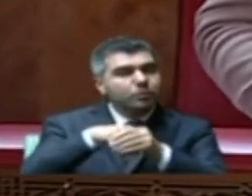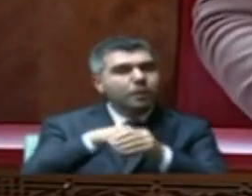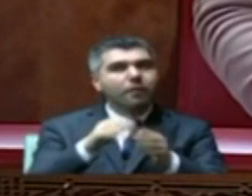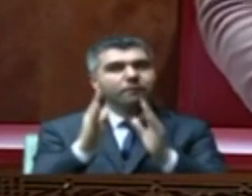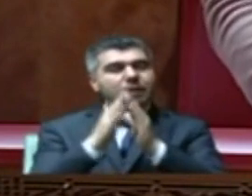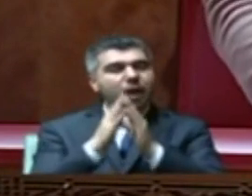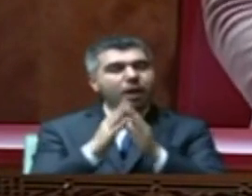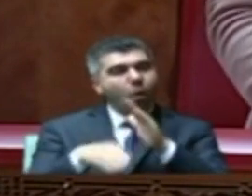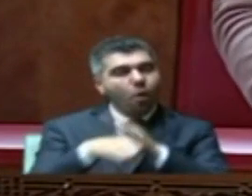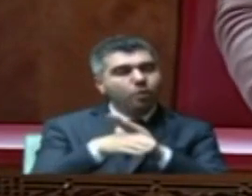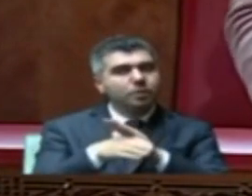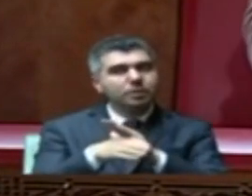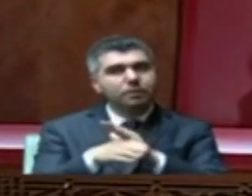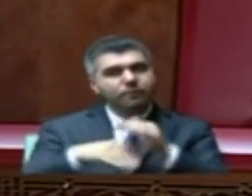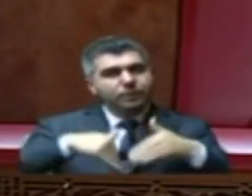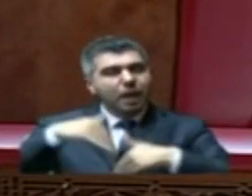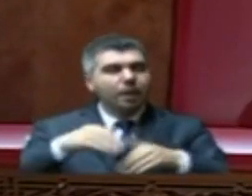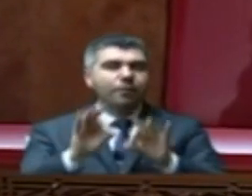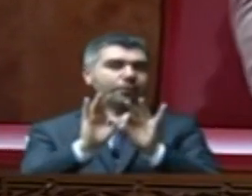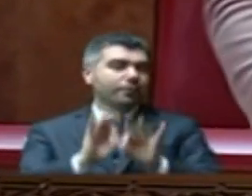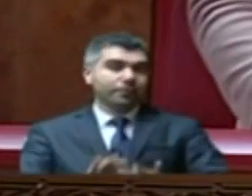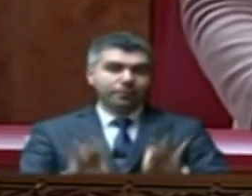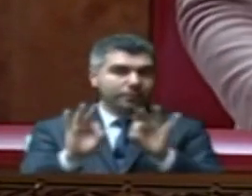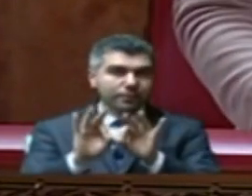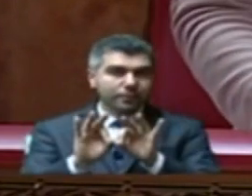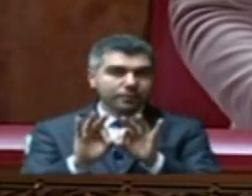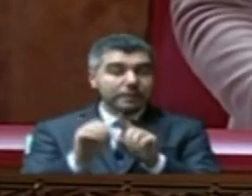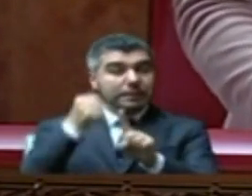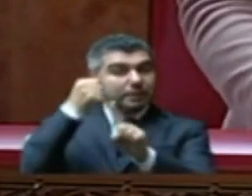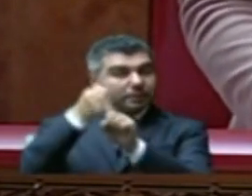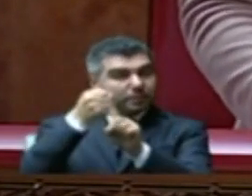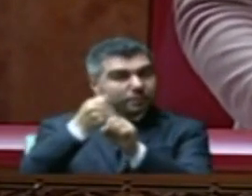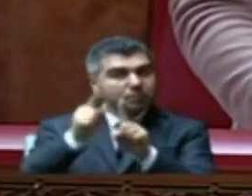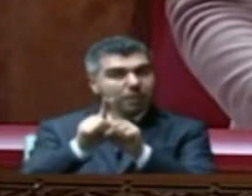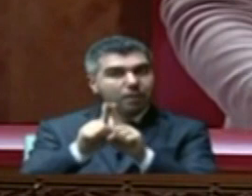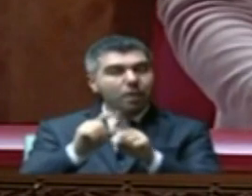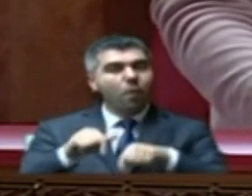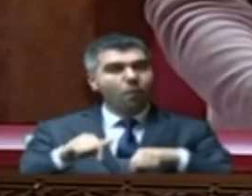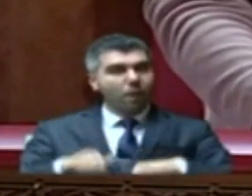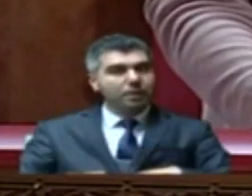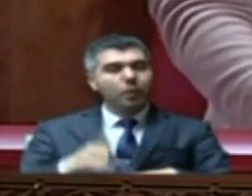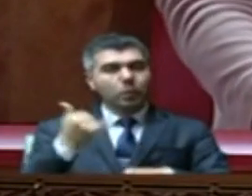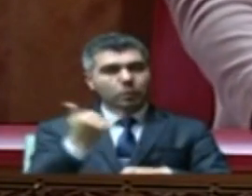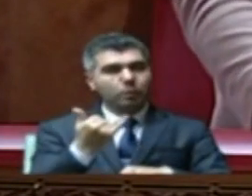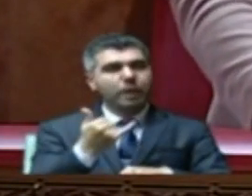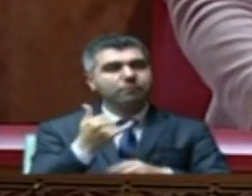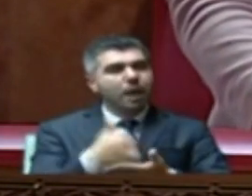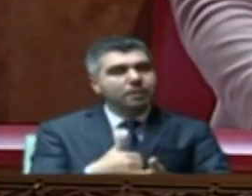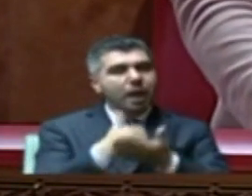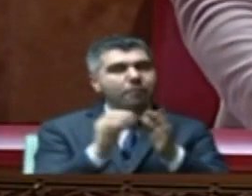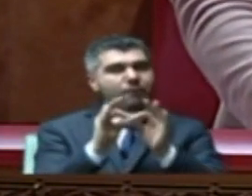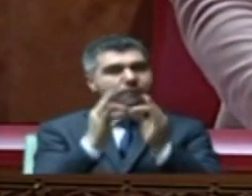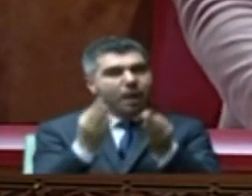البرة. فهناك جهد لابد أن تبدو له الدولة في دعم الأسر، ولكن هناك جهد لخص يقوم